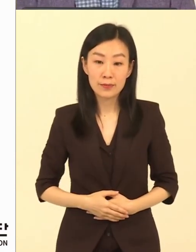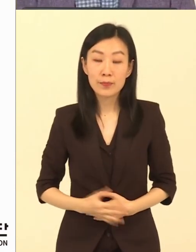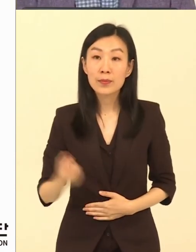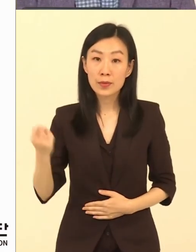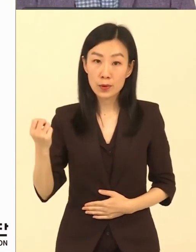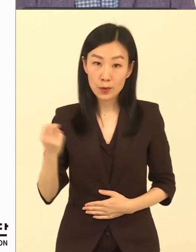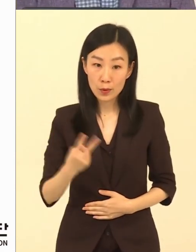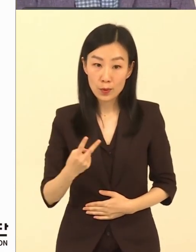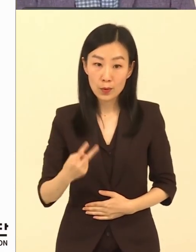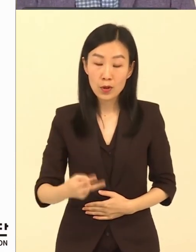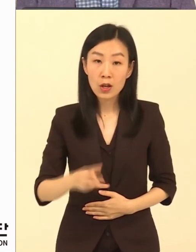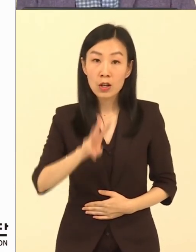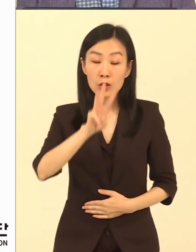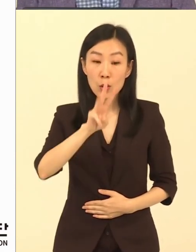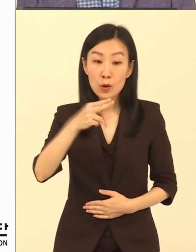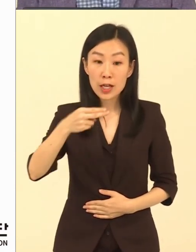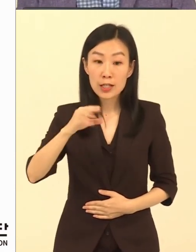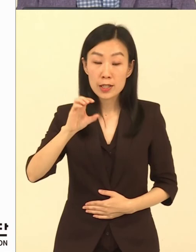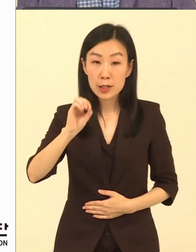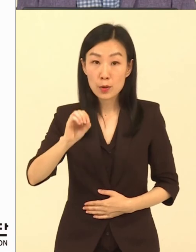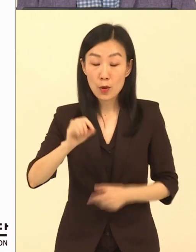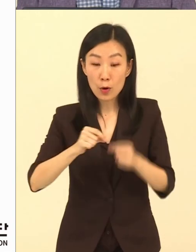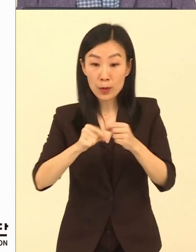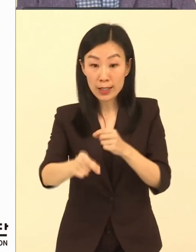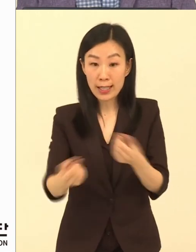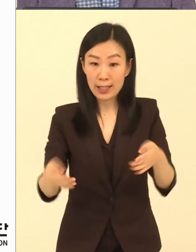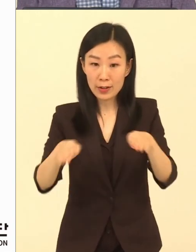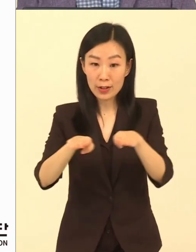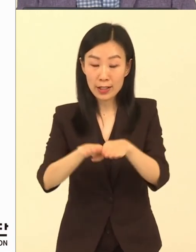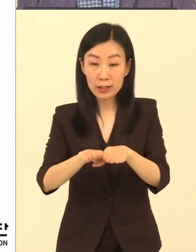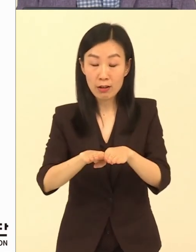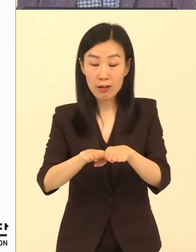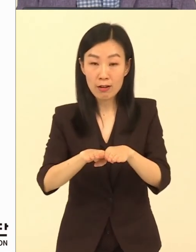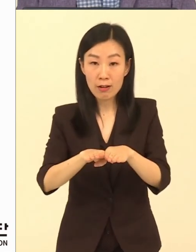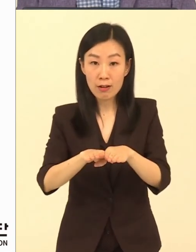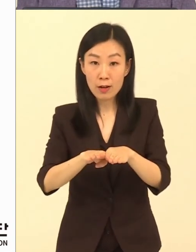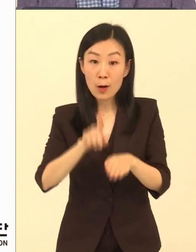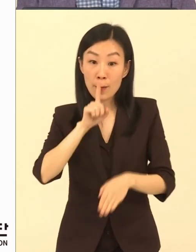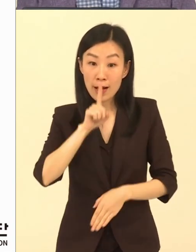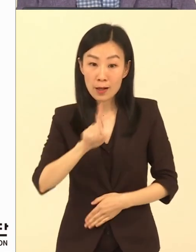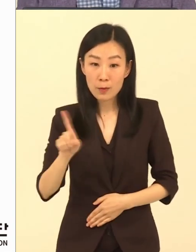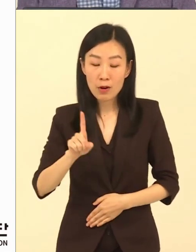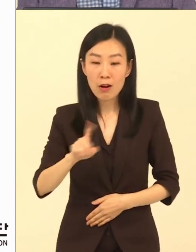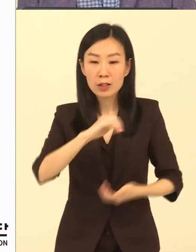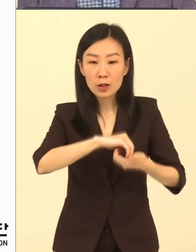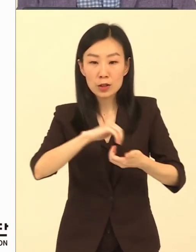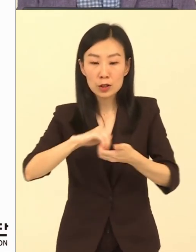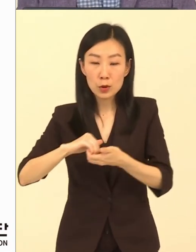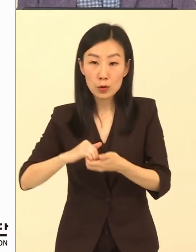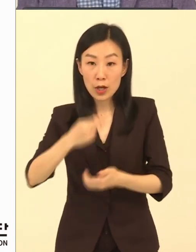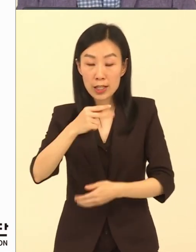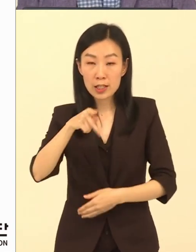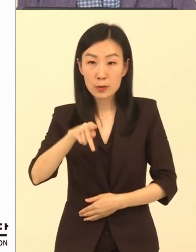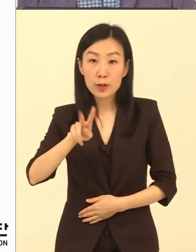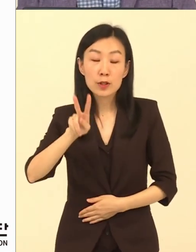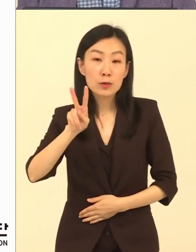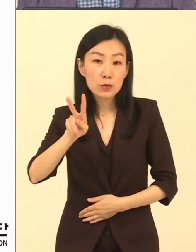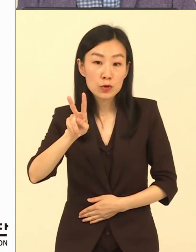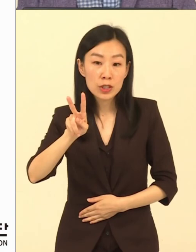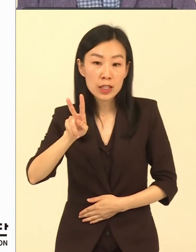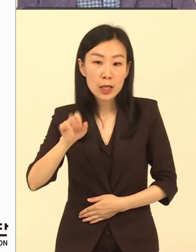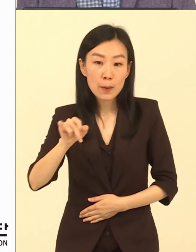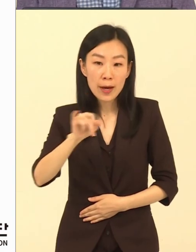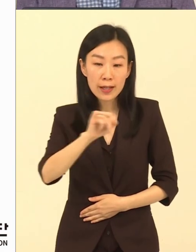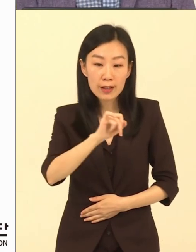또한 WHO 산하기관에서 정기적으로 예방 백신 안정성을 검토 중이므로